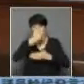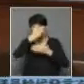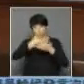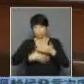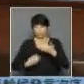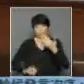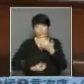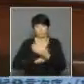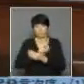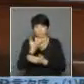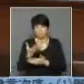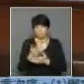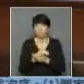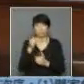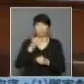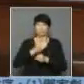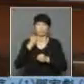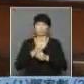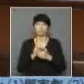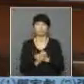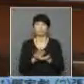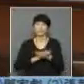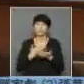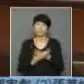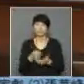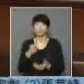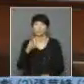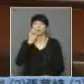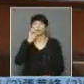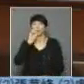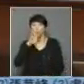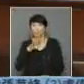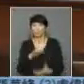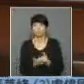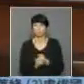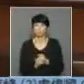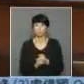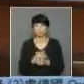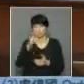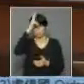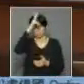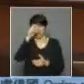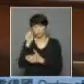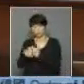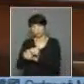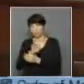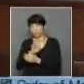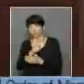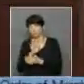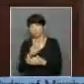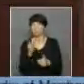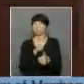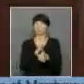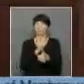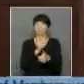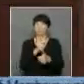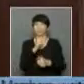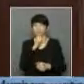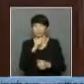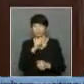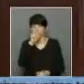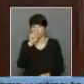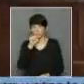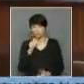大的作用。可惜你的講法似乎就不得到政府的認同，也都備受批評。為什麼呢？主